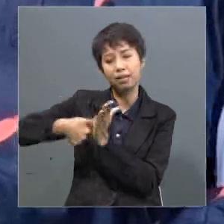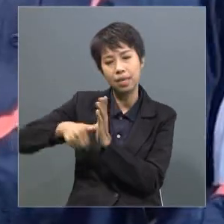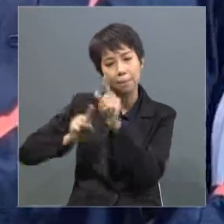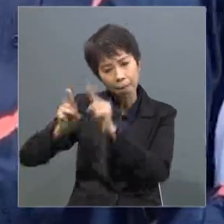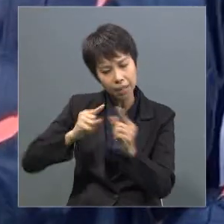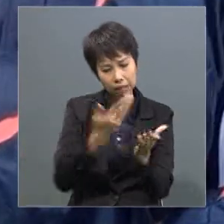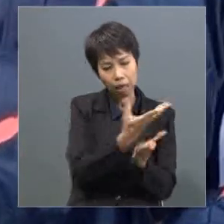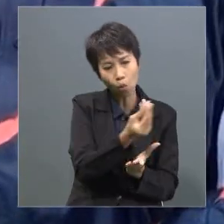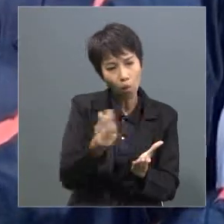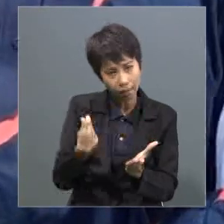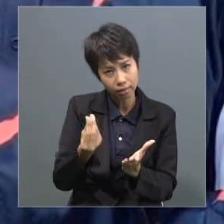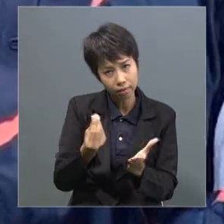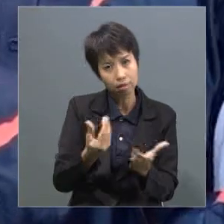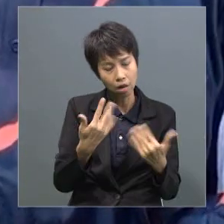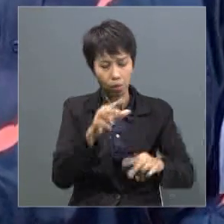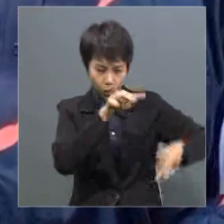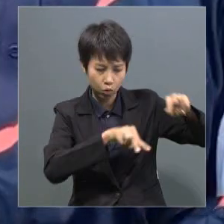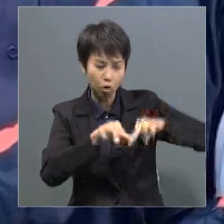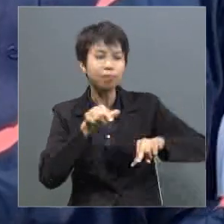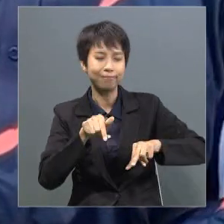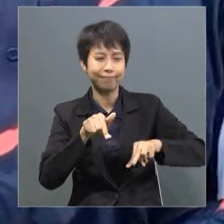พื่อมาประกอบการดำเนินการ